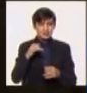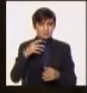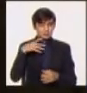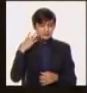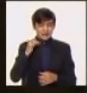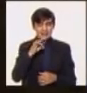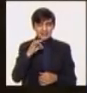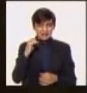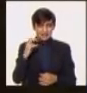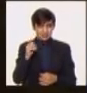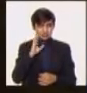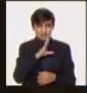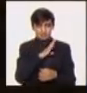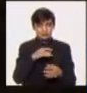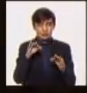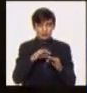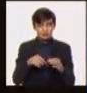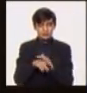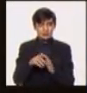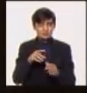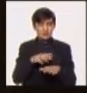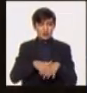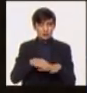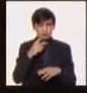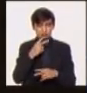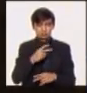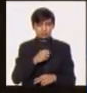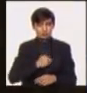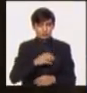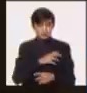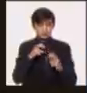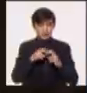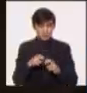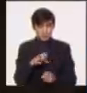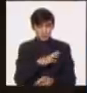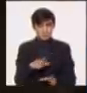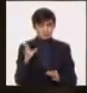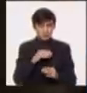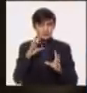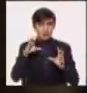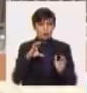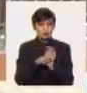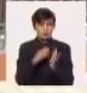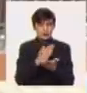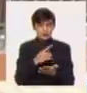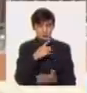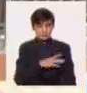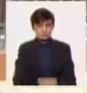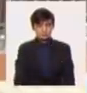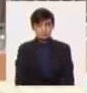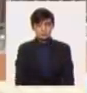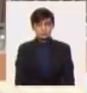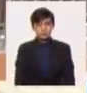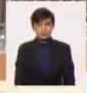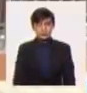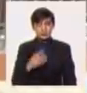Ирина ханның қосалқы шаруа қожалығына халық наразылығынан соң тексеру жүргізілді, бәрі заңды деп отыр. Міне өздеріңіз